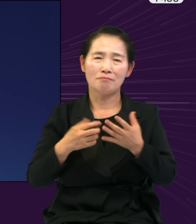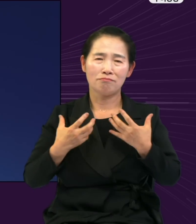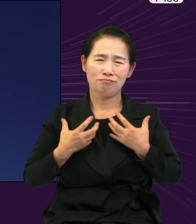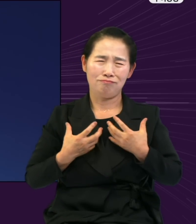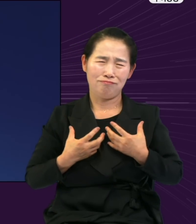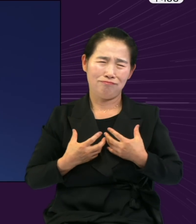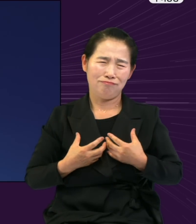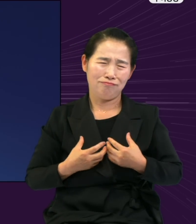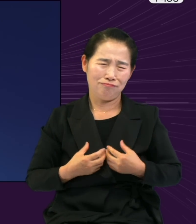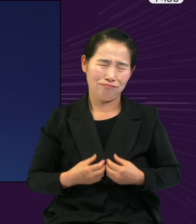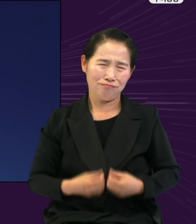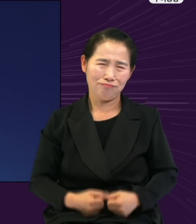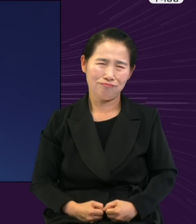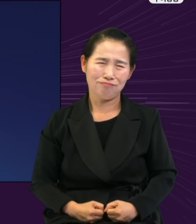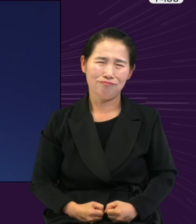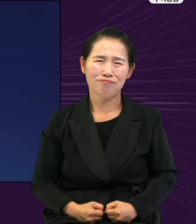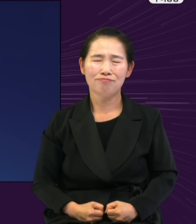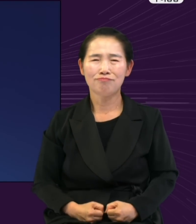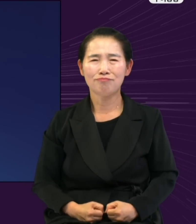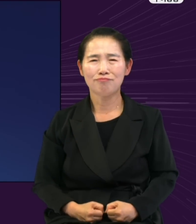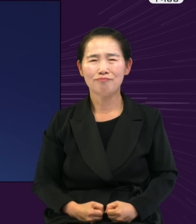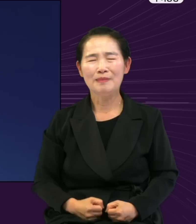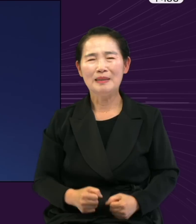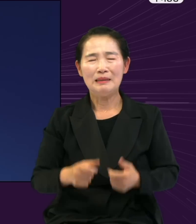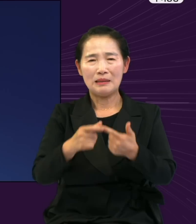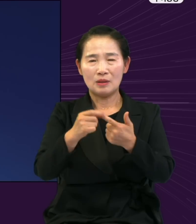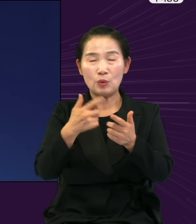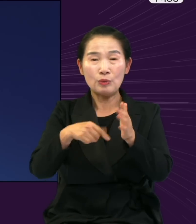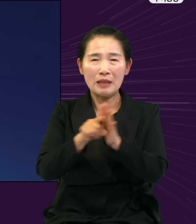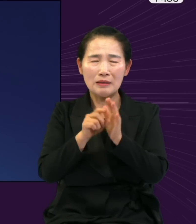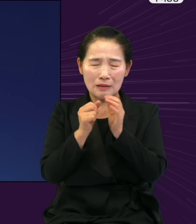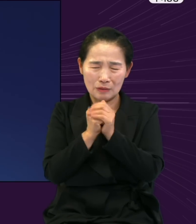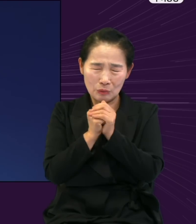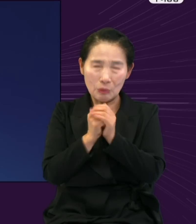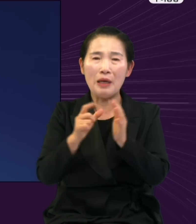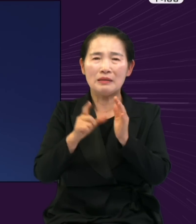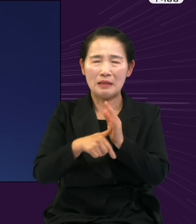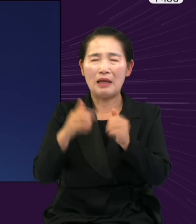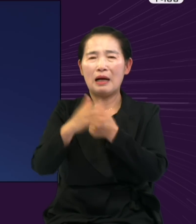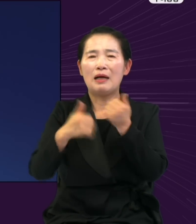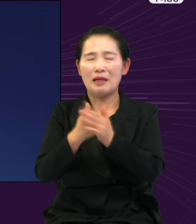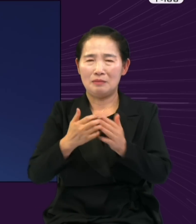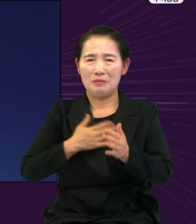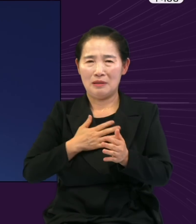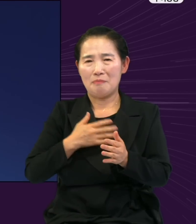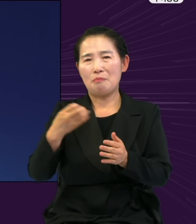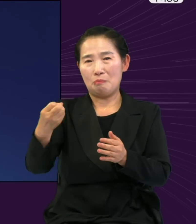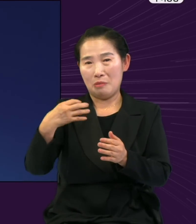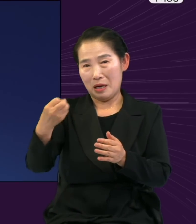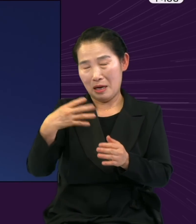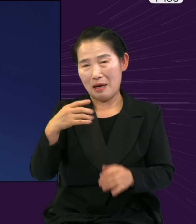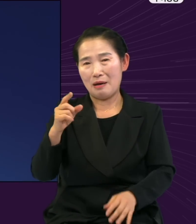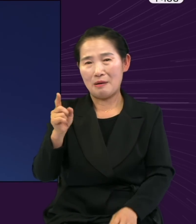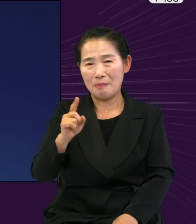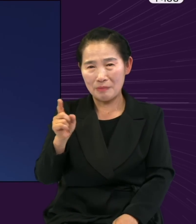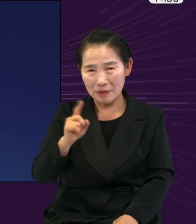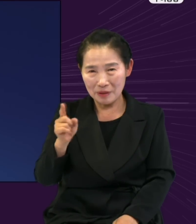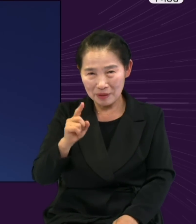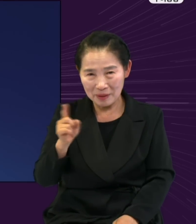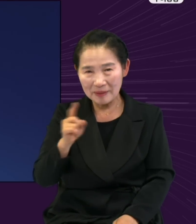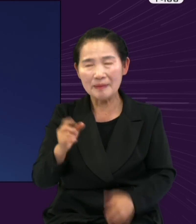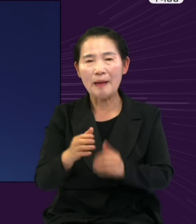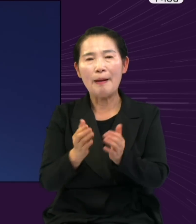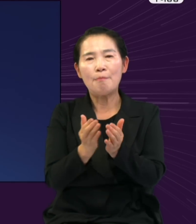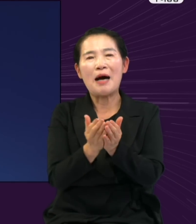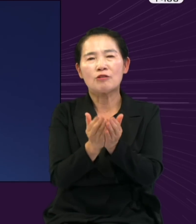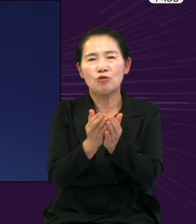제가 하나님께 이 아이를 위해서 기도했을 때 하나님이 저에게 뭐라고 말씀하셨는지 아시겠어요? 방주를 짓듯이 지어라 그러시는 거예요.